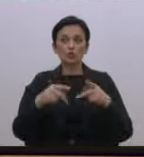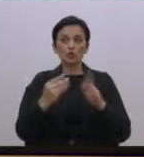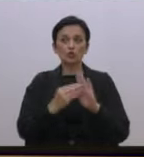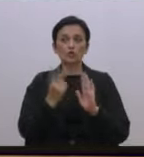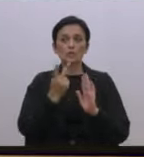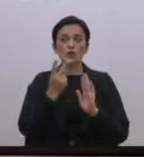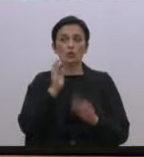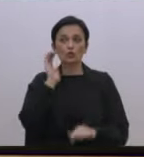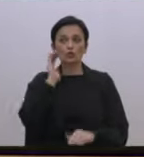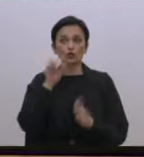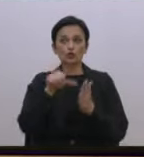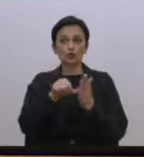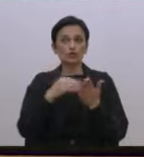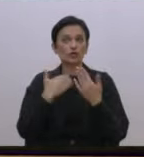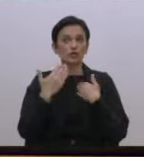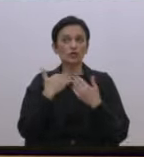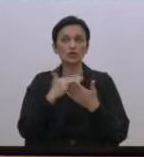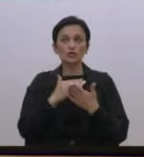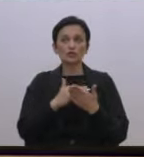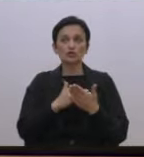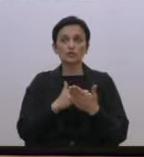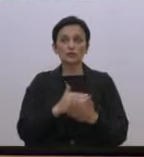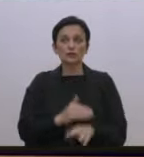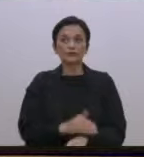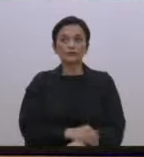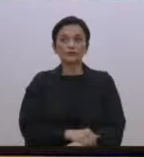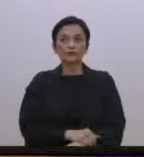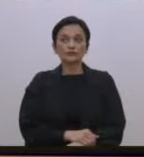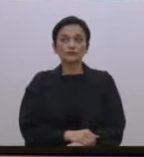მეორე მოსმენი, ხოლმე ჩართოთ კენჭისხევის რეჟიმი.